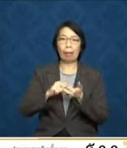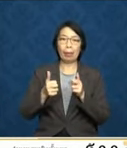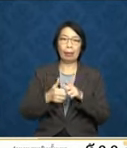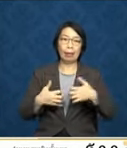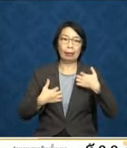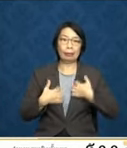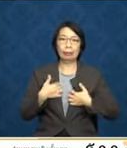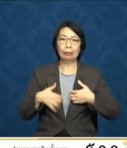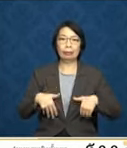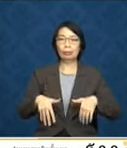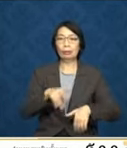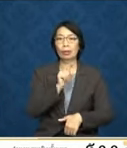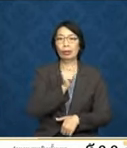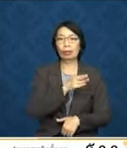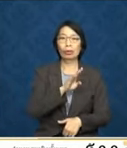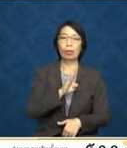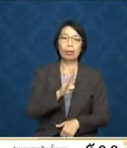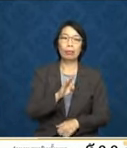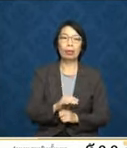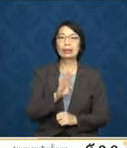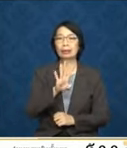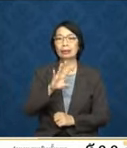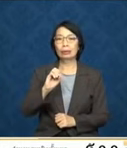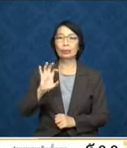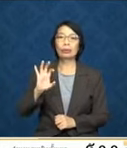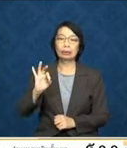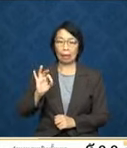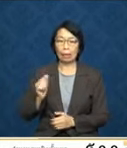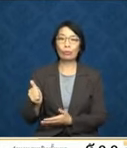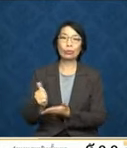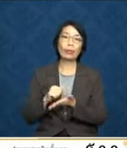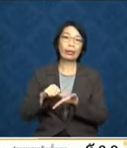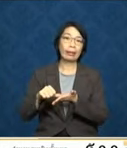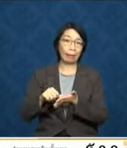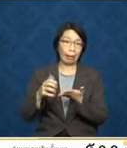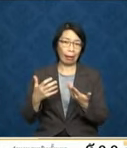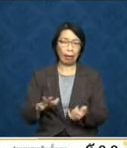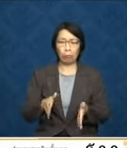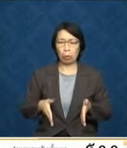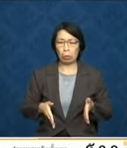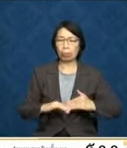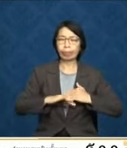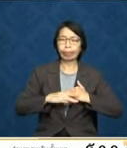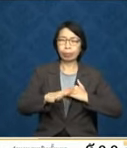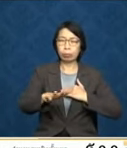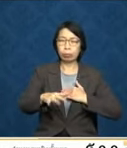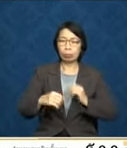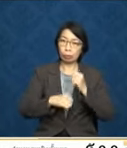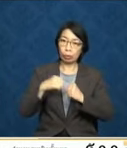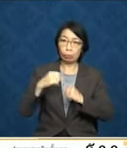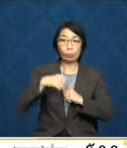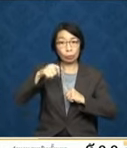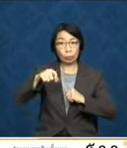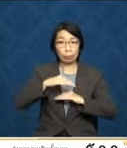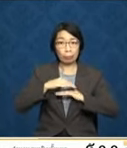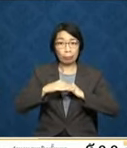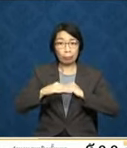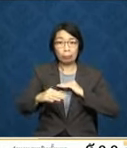ายอบ4029เกี่ยวกับเรื่องไฟฟ้าส่องสว่างดับและถนนเป็นหลุมเป็นบ่อซึ่งท่านได้แก้ปัญหาเบื้องต้นไปแล้วนะคะ